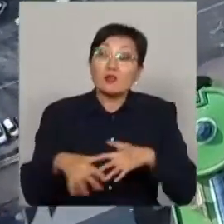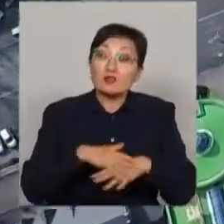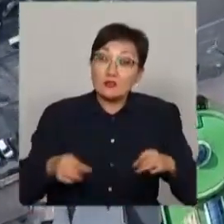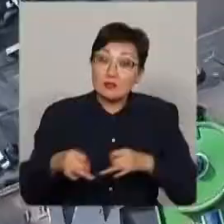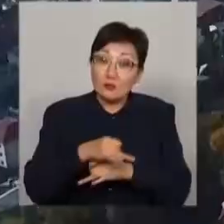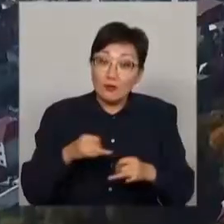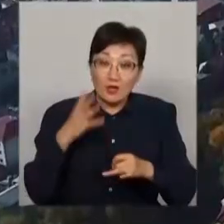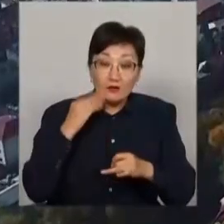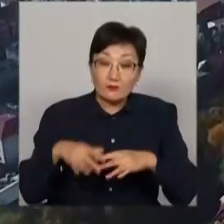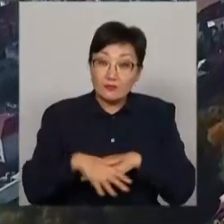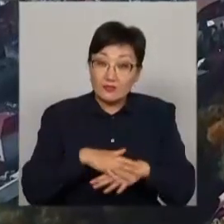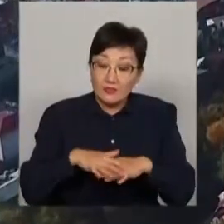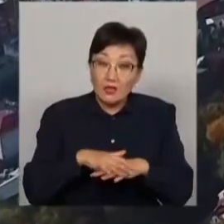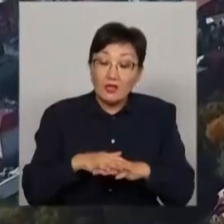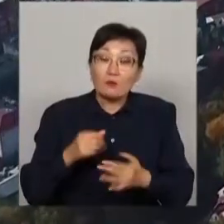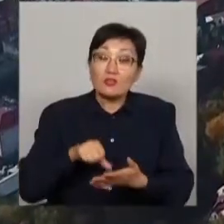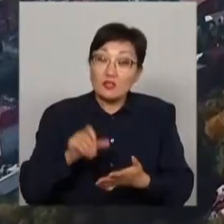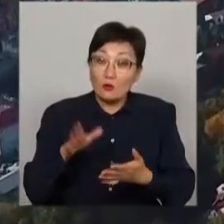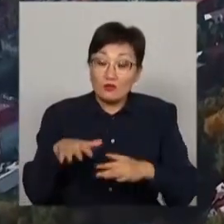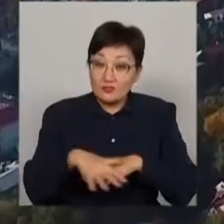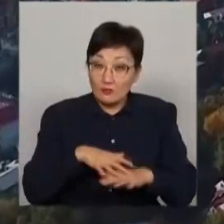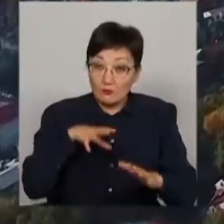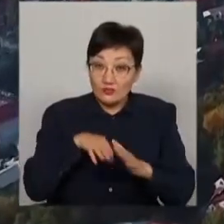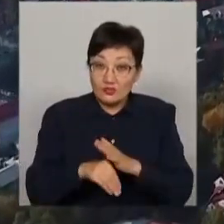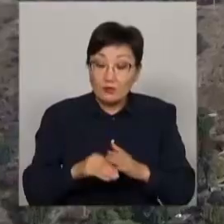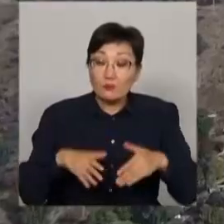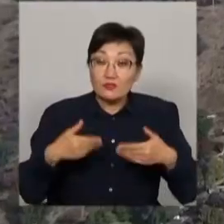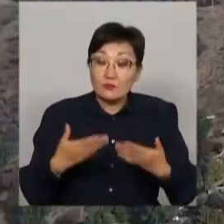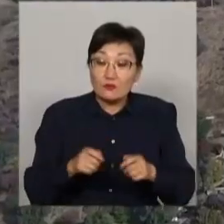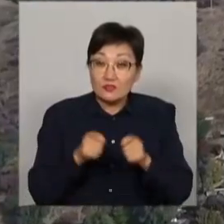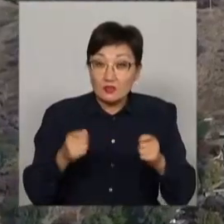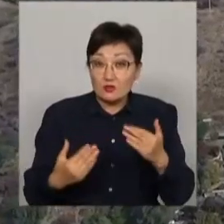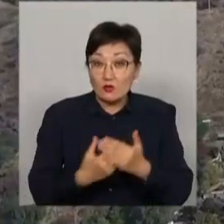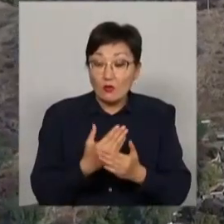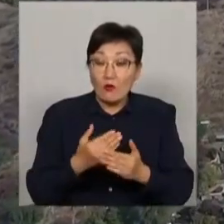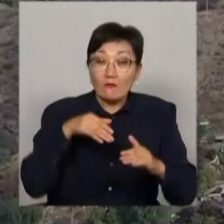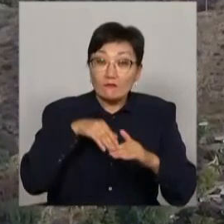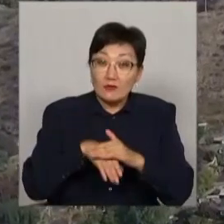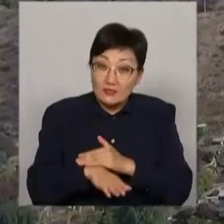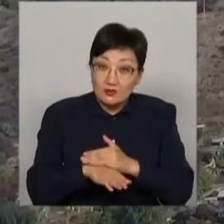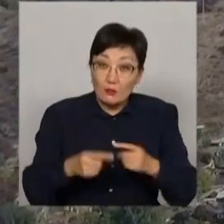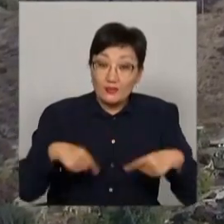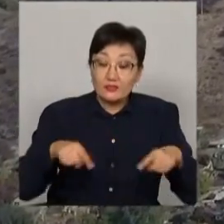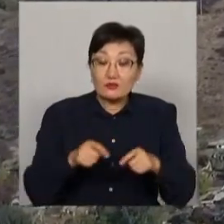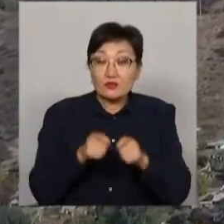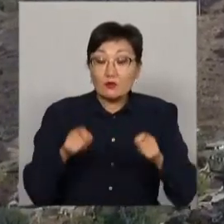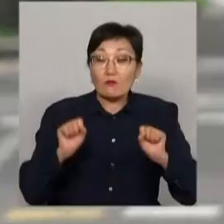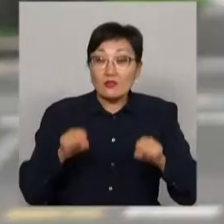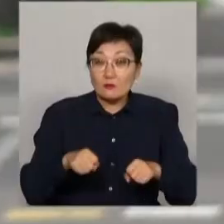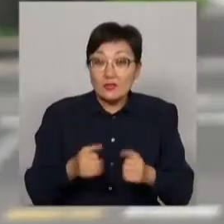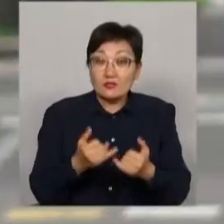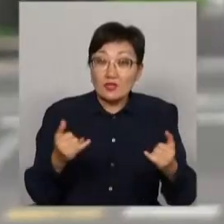и алматинцы не остались в стороне. Горожане, в частности, предложили открыть новые станции метрополитена, создать возможности